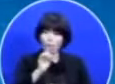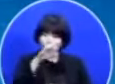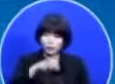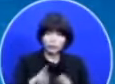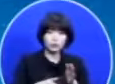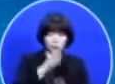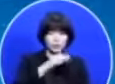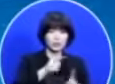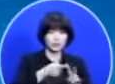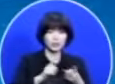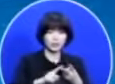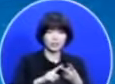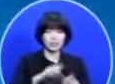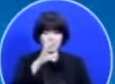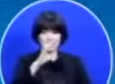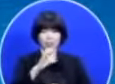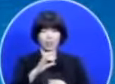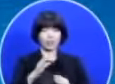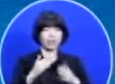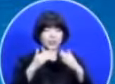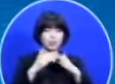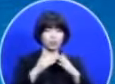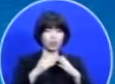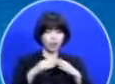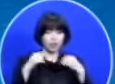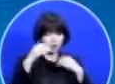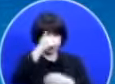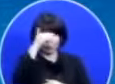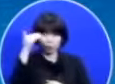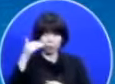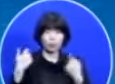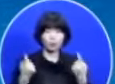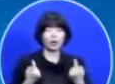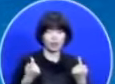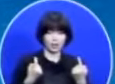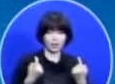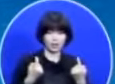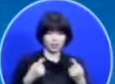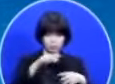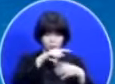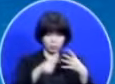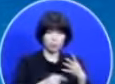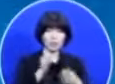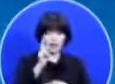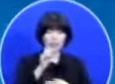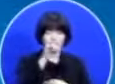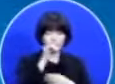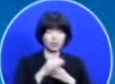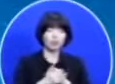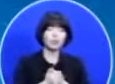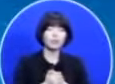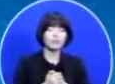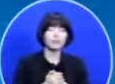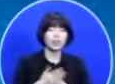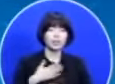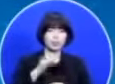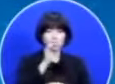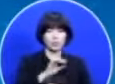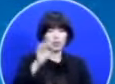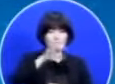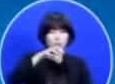대성당을 관광하는 것이 가장 중요한 관광 코스에 들어 있습니다 저는 이번에 유럽에 갔을